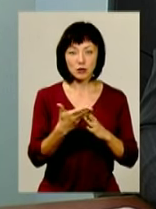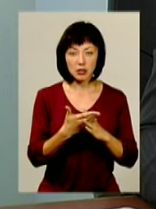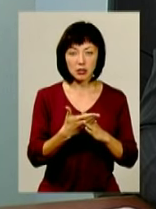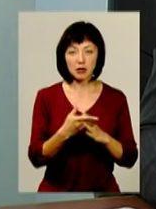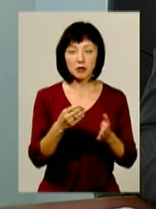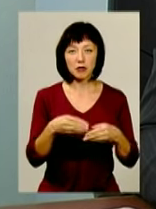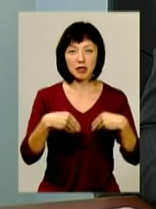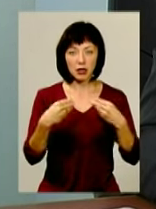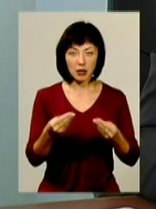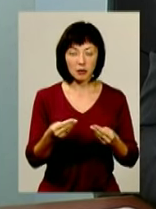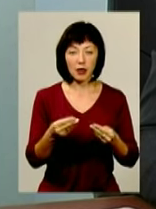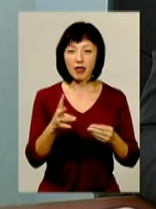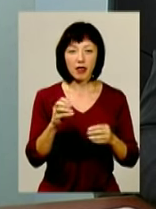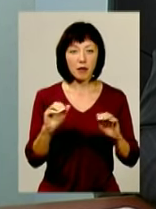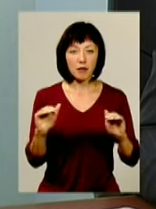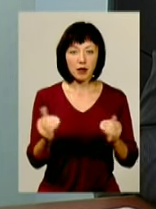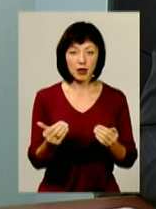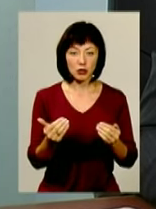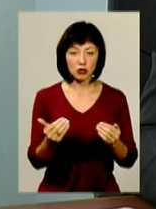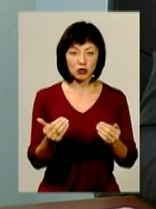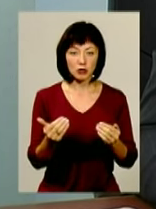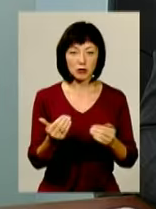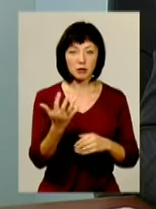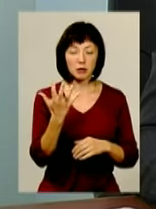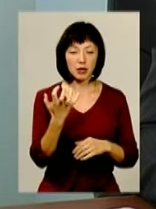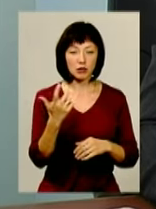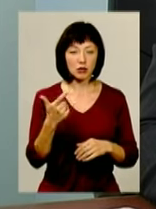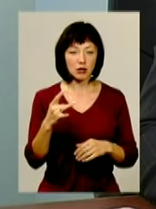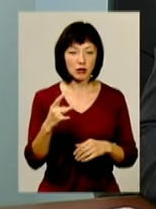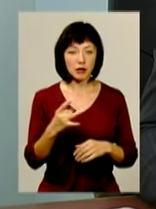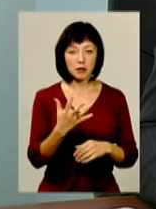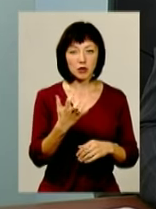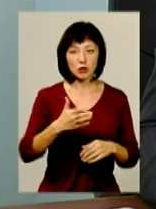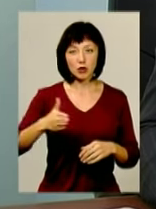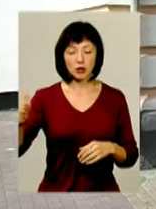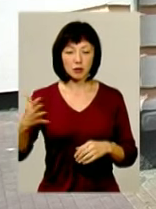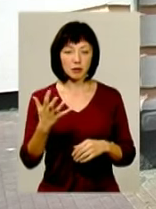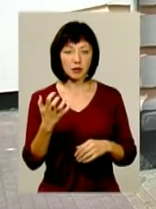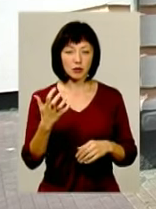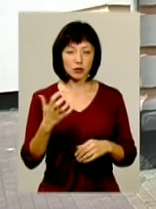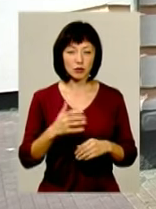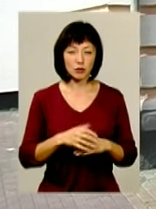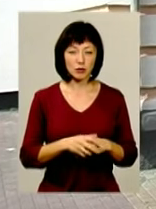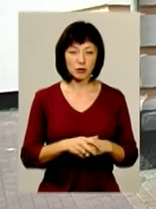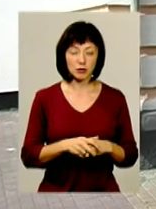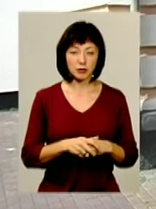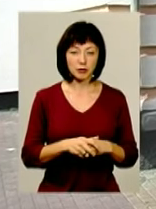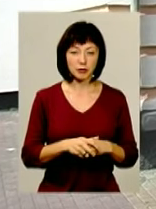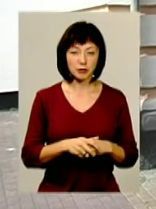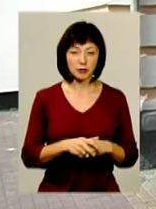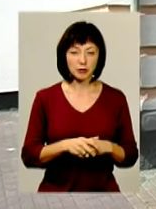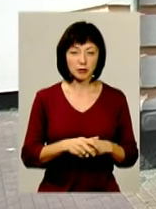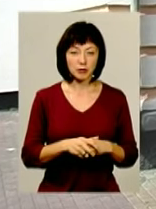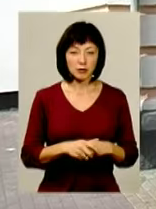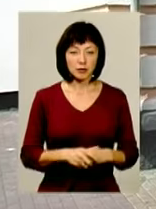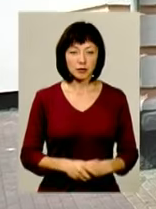яких ми призначаємо, не менше сьогодні 500 гривень. Від 300 до 500 гривень. Надія Куриляк, Михайло Габрух